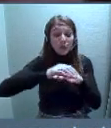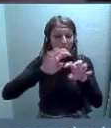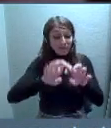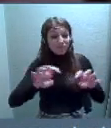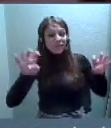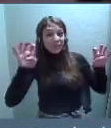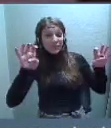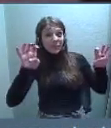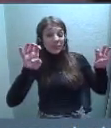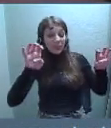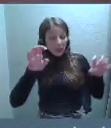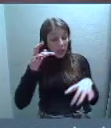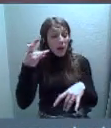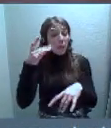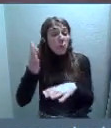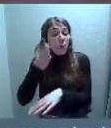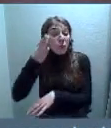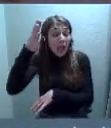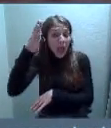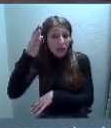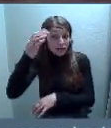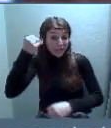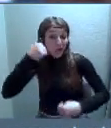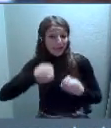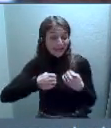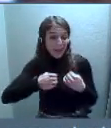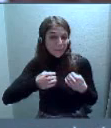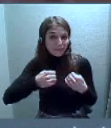leur handicap très tardivement. Bien sûr,